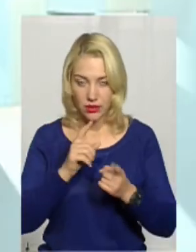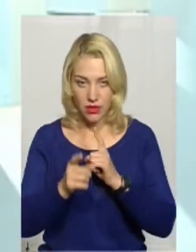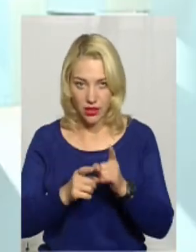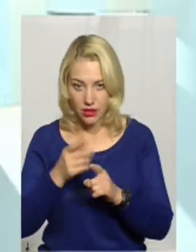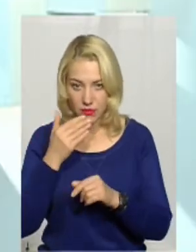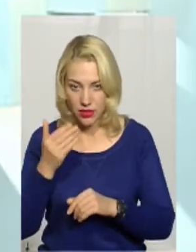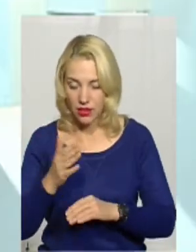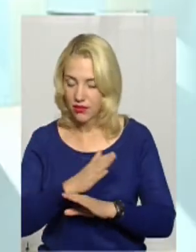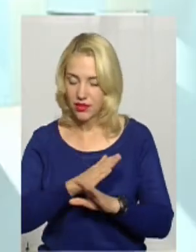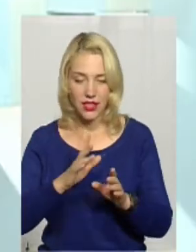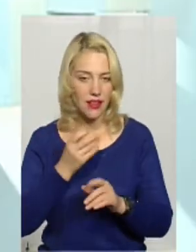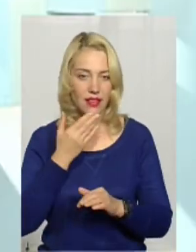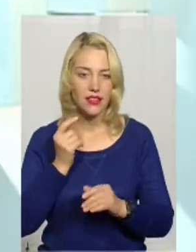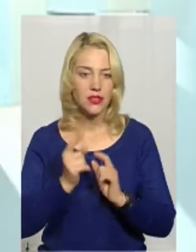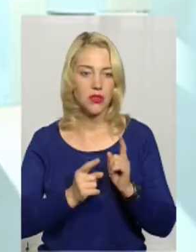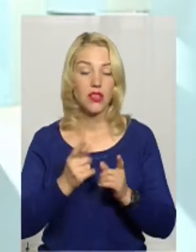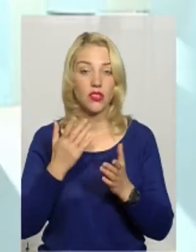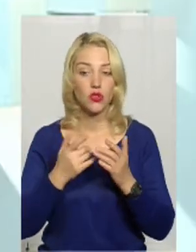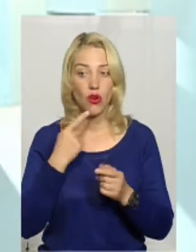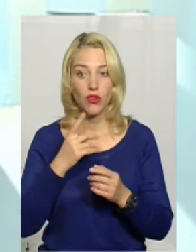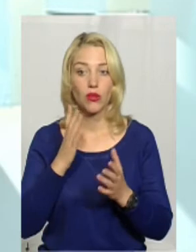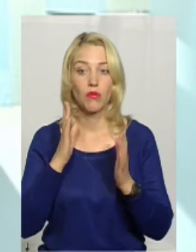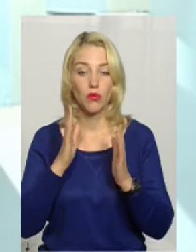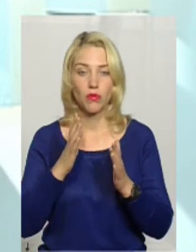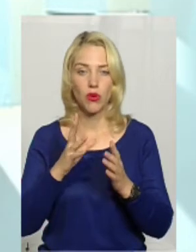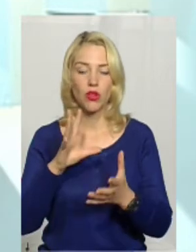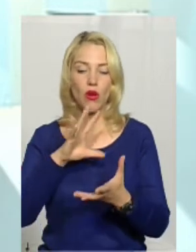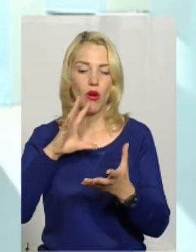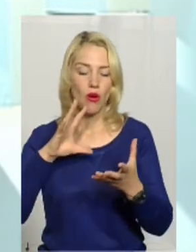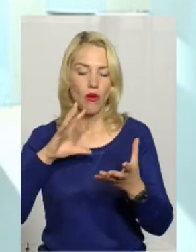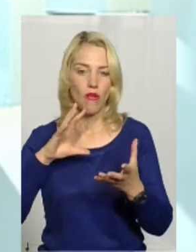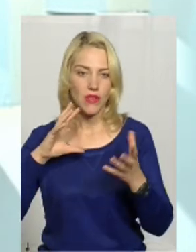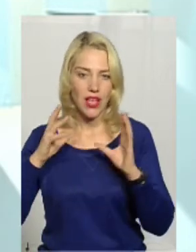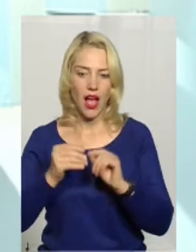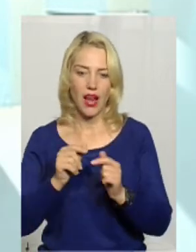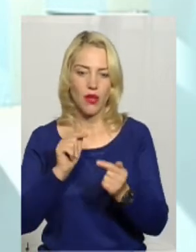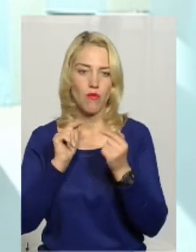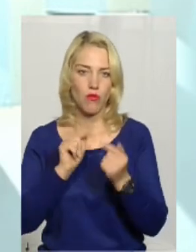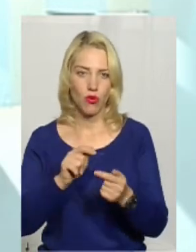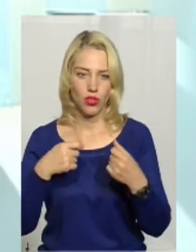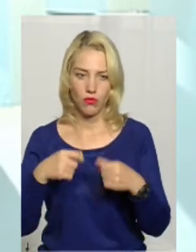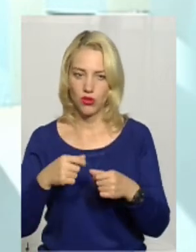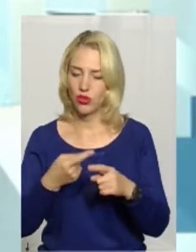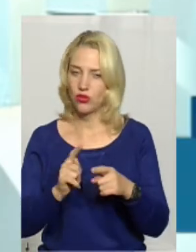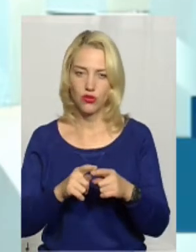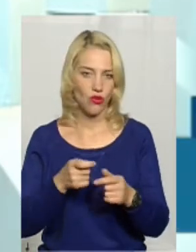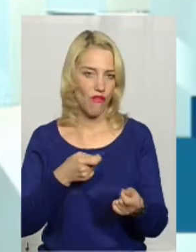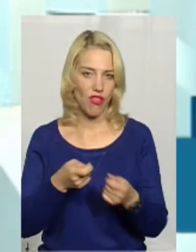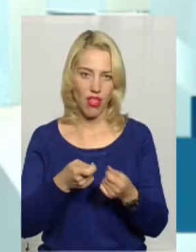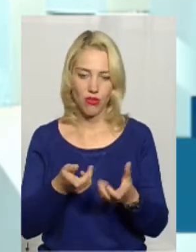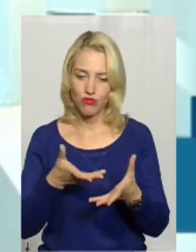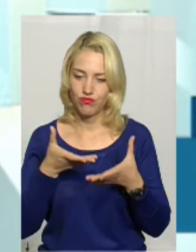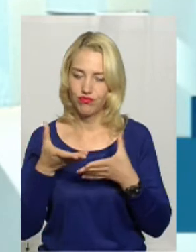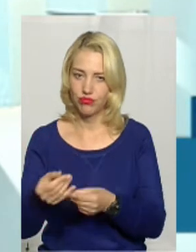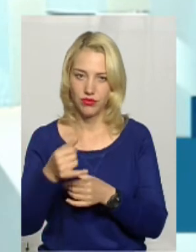день, що якщо ми будемо говорити проти продажу землі взагалі, ми цю владу ніяк не прошибемо, тому що